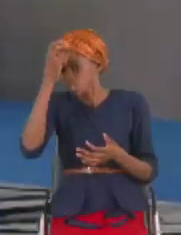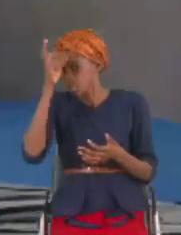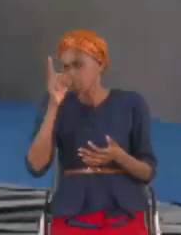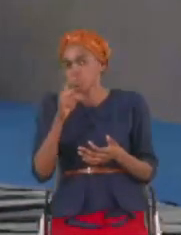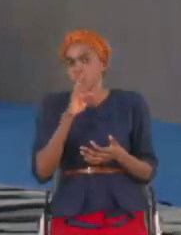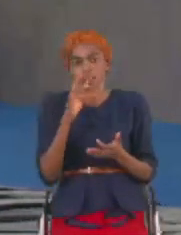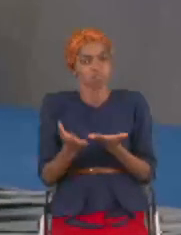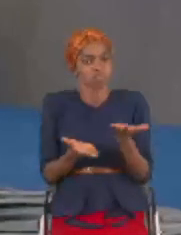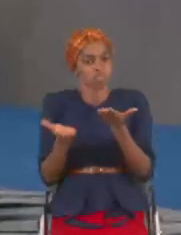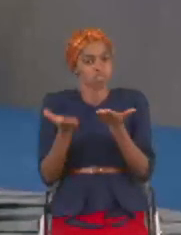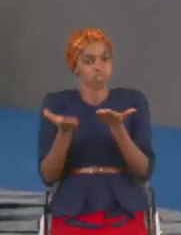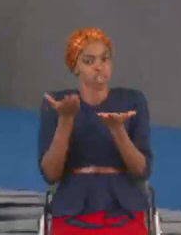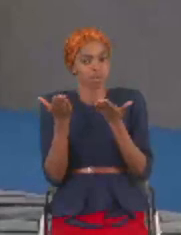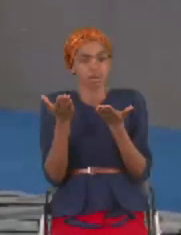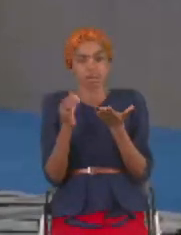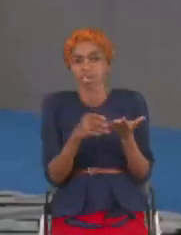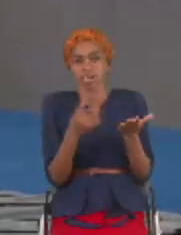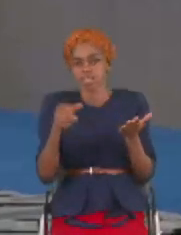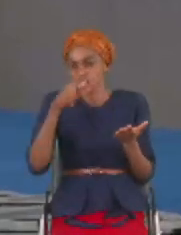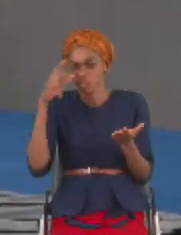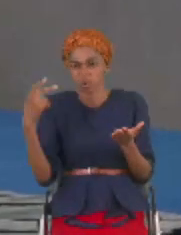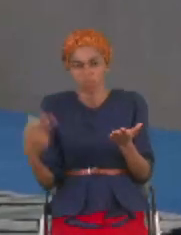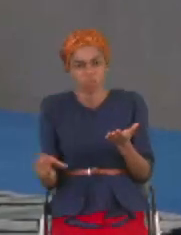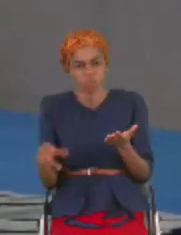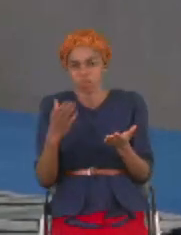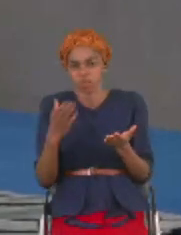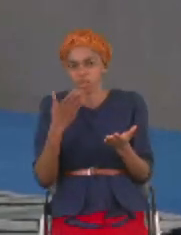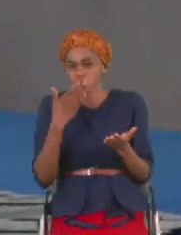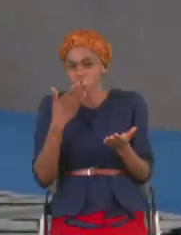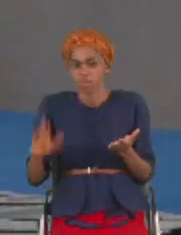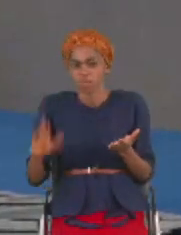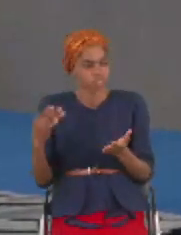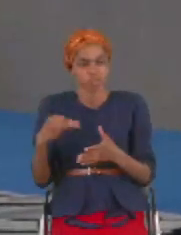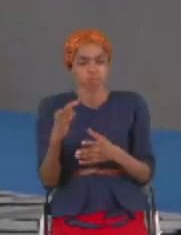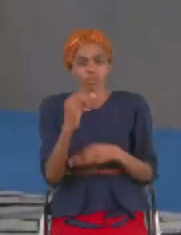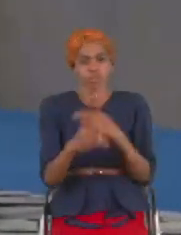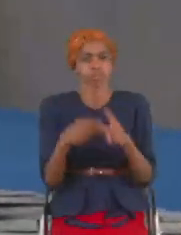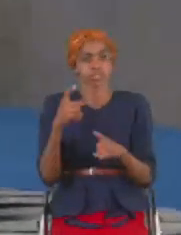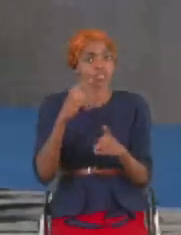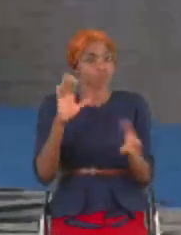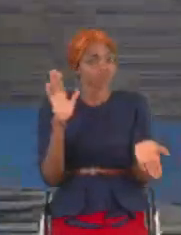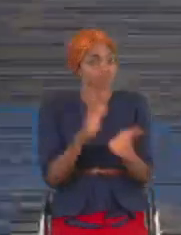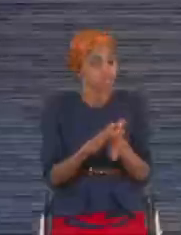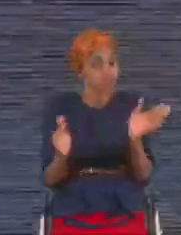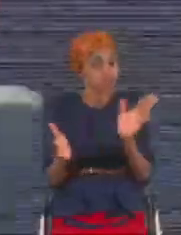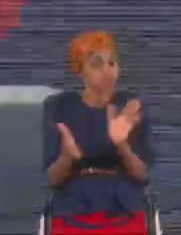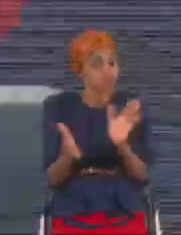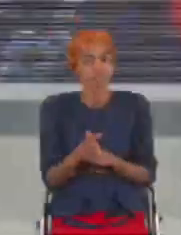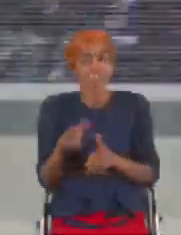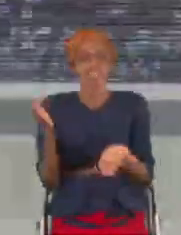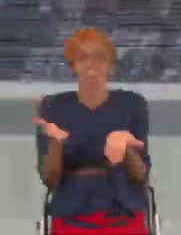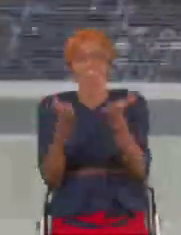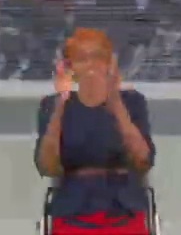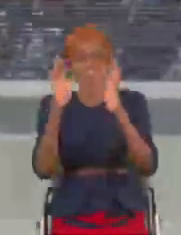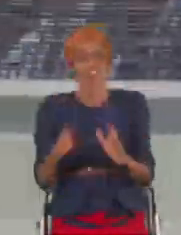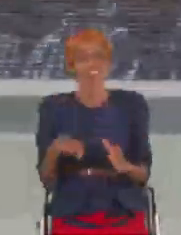tu ne sers plus dans la correction du monde qui devient un serviteur